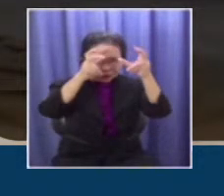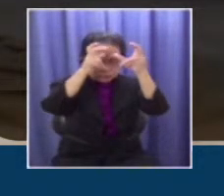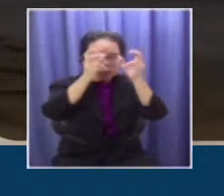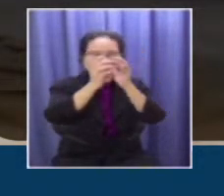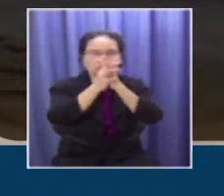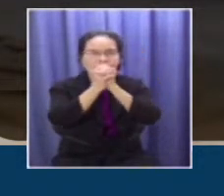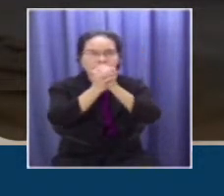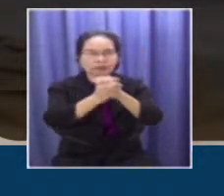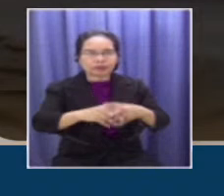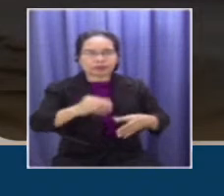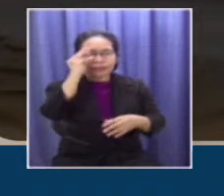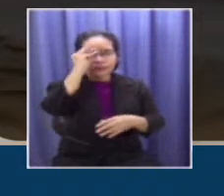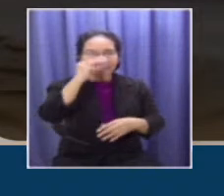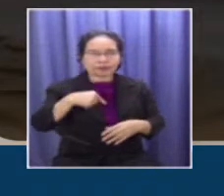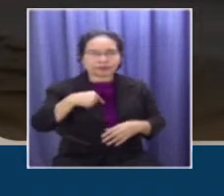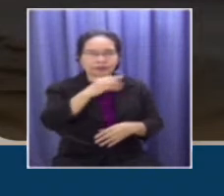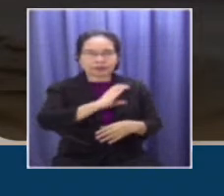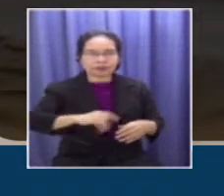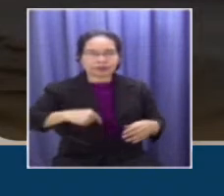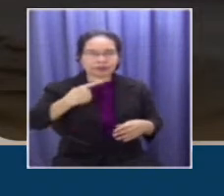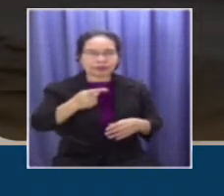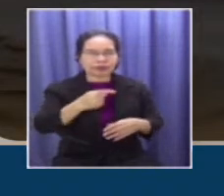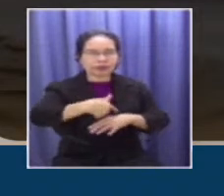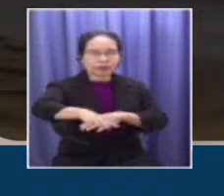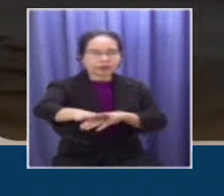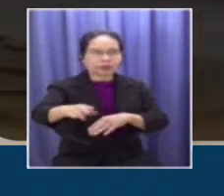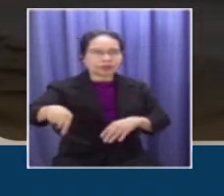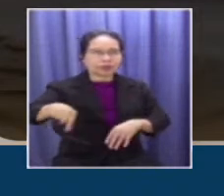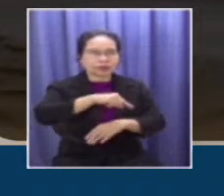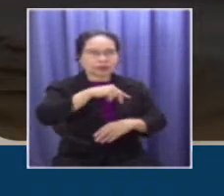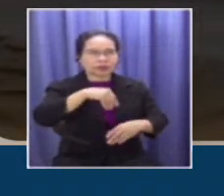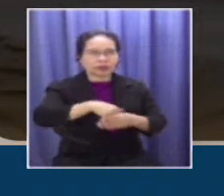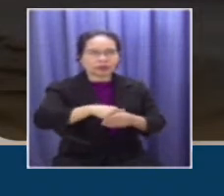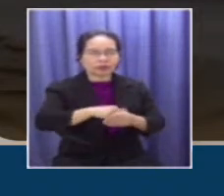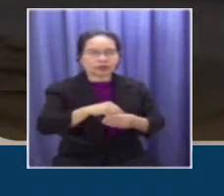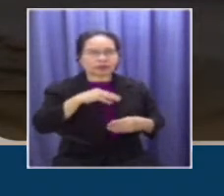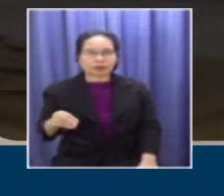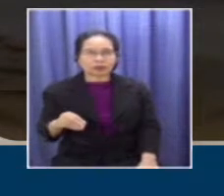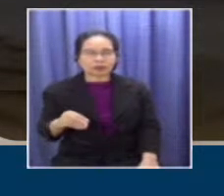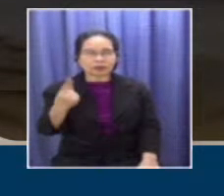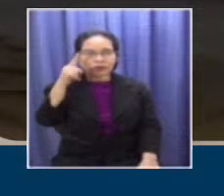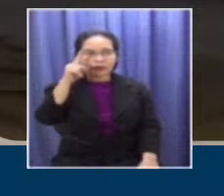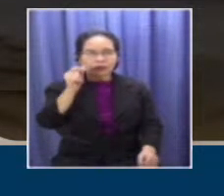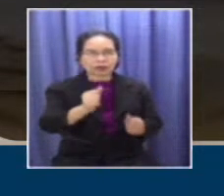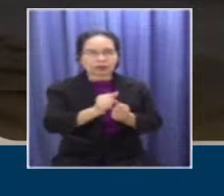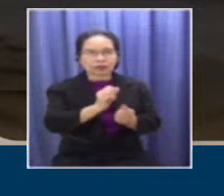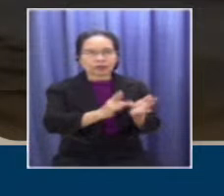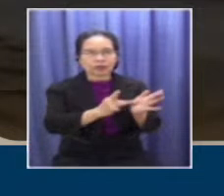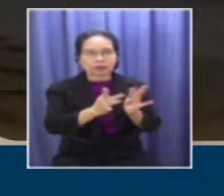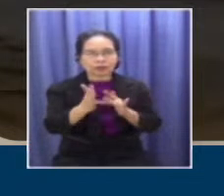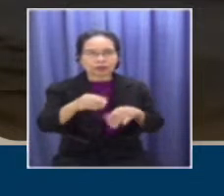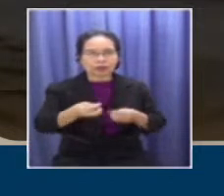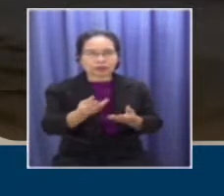pam yɛn ma yɛnkɔgu mprɛko no mu na yɛatena wɔn mu